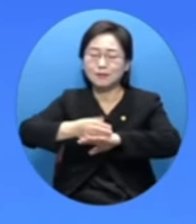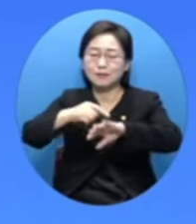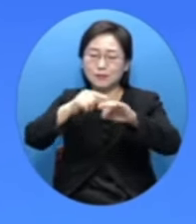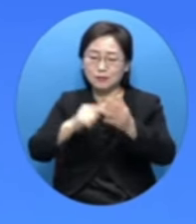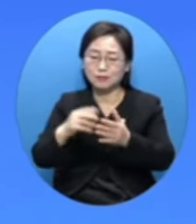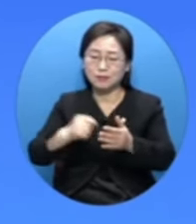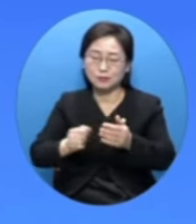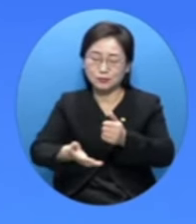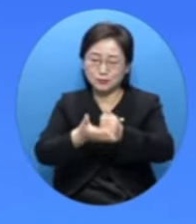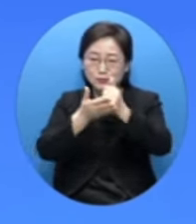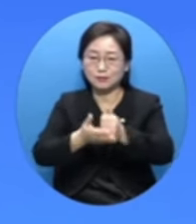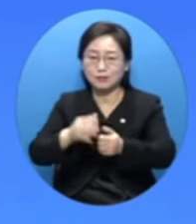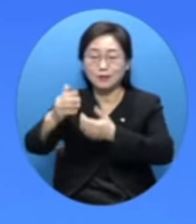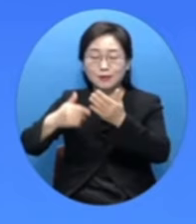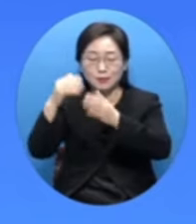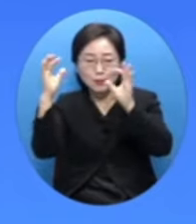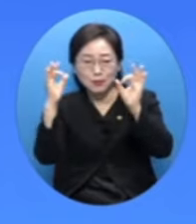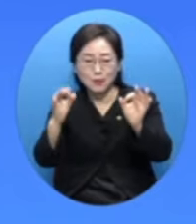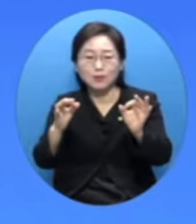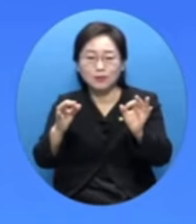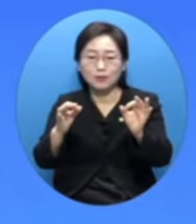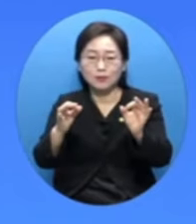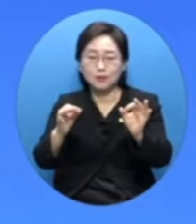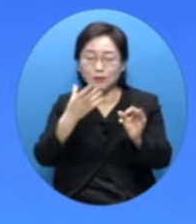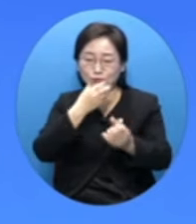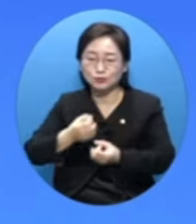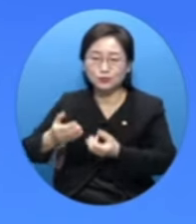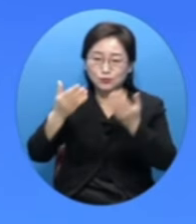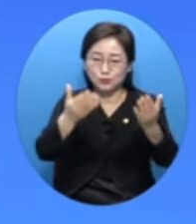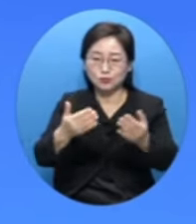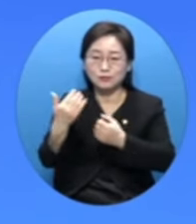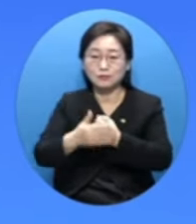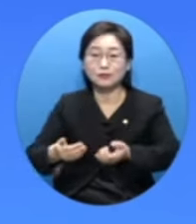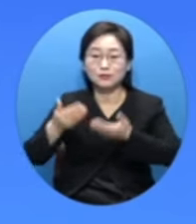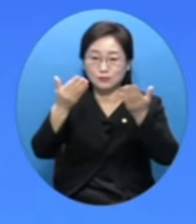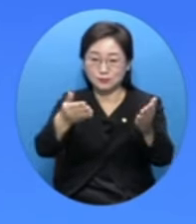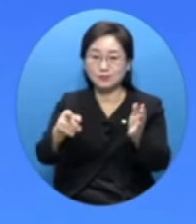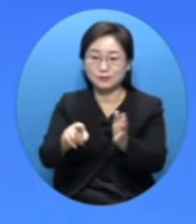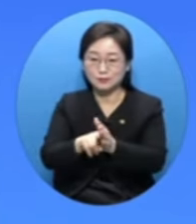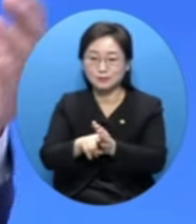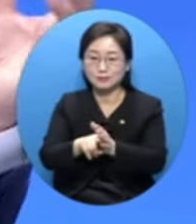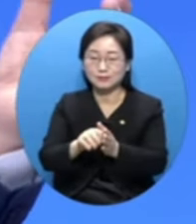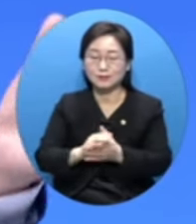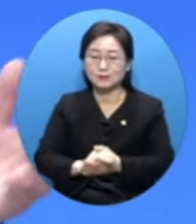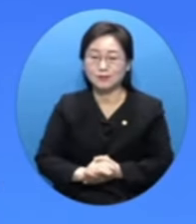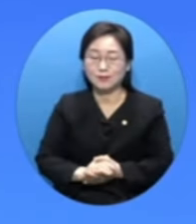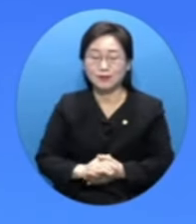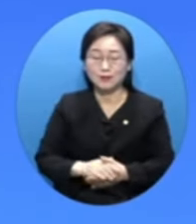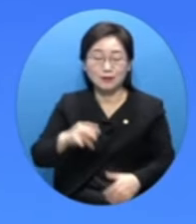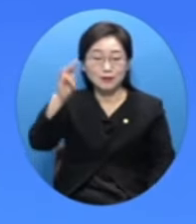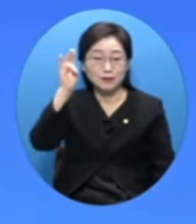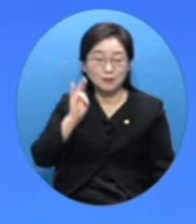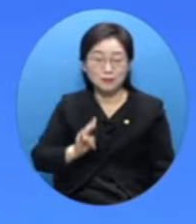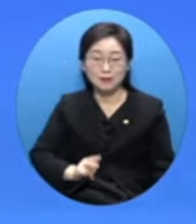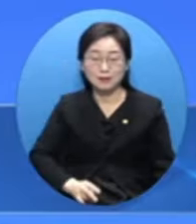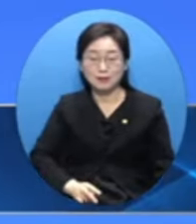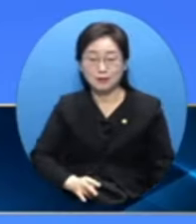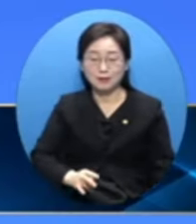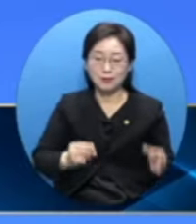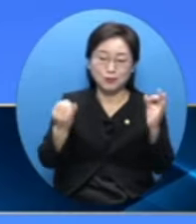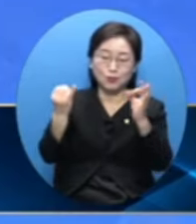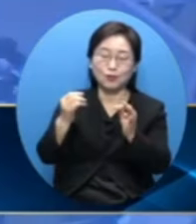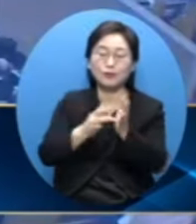것입니다. 하나님께서 그 섬김을 보고 축복하시고 은혜를 내려 주실 것입니다. 마리아를 예수님이